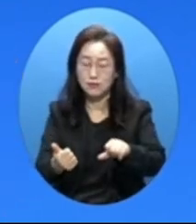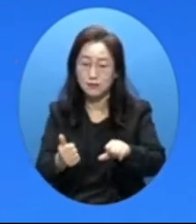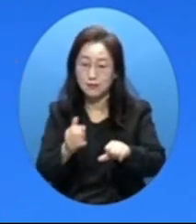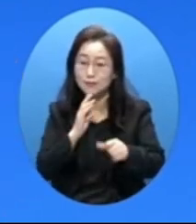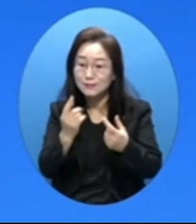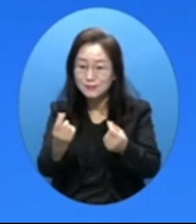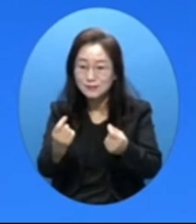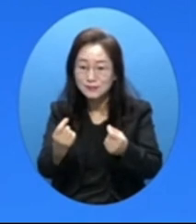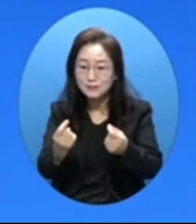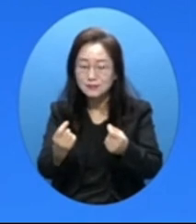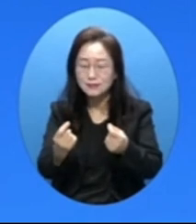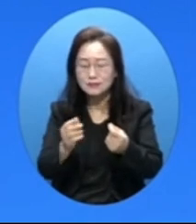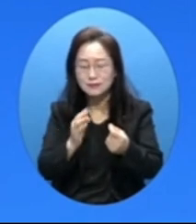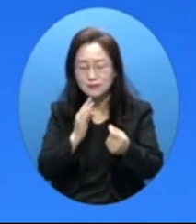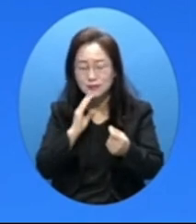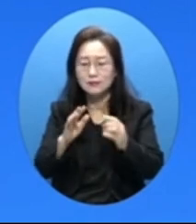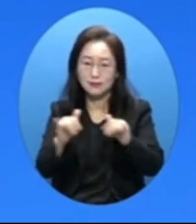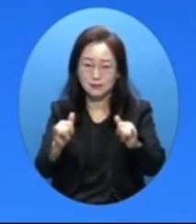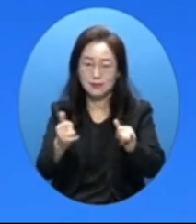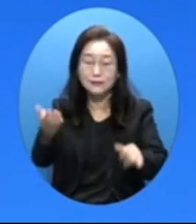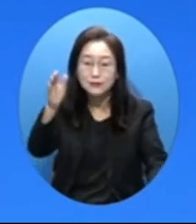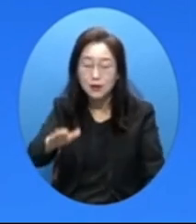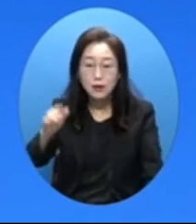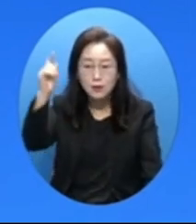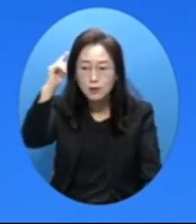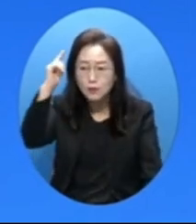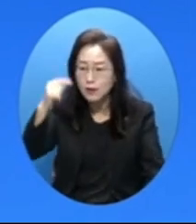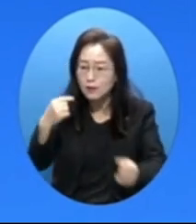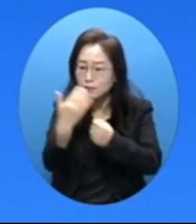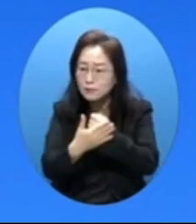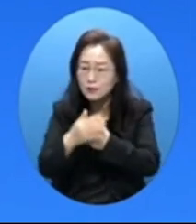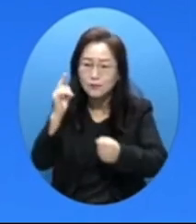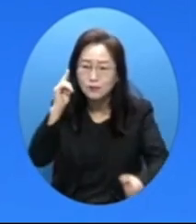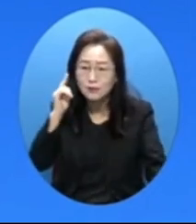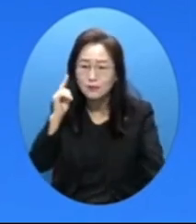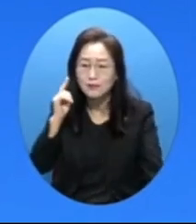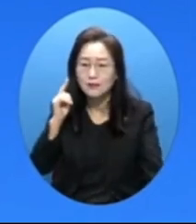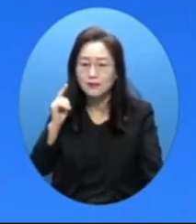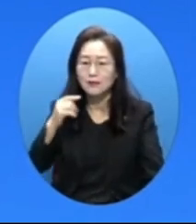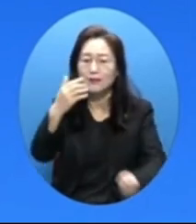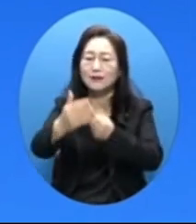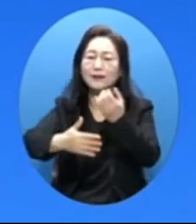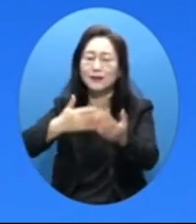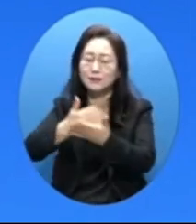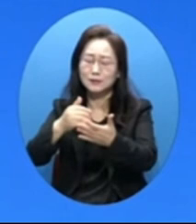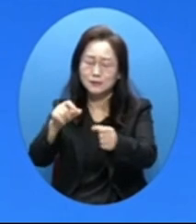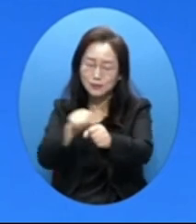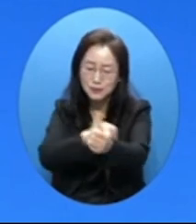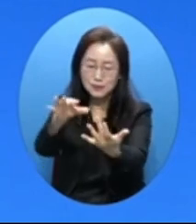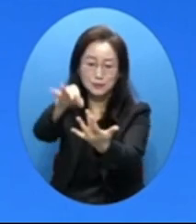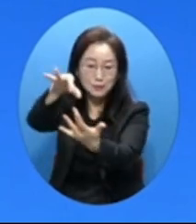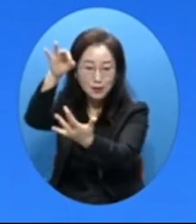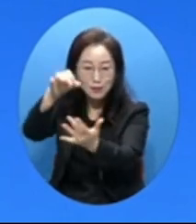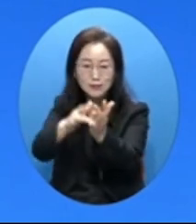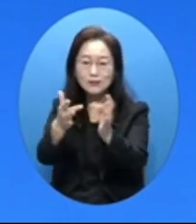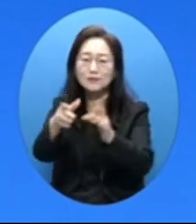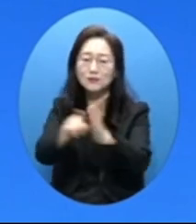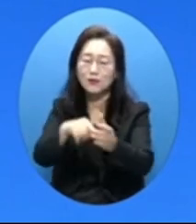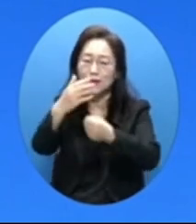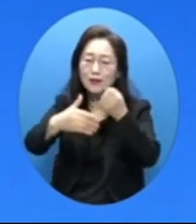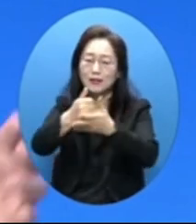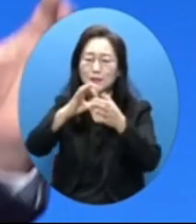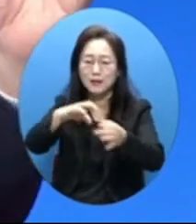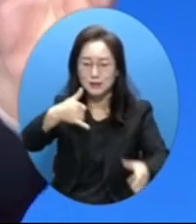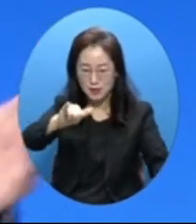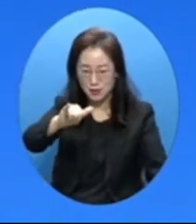갈 수밖에 없는 그런 존재였습니다 그런데 웬일인지 웬일인지 하나님께서 우리를 택하여 주셔서 예수 믿고 하나님의 자녀가 되었습니다